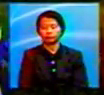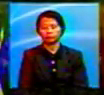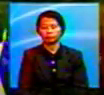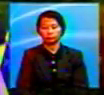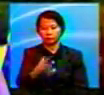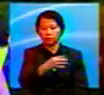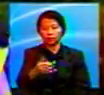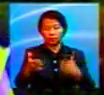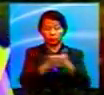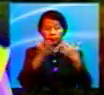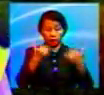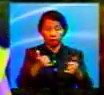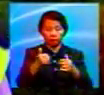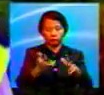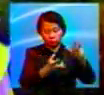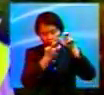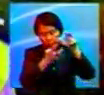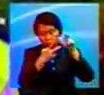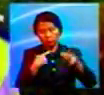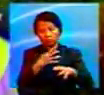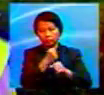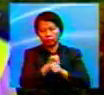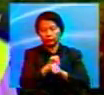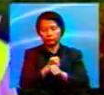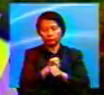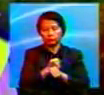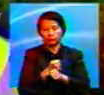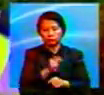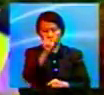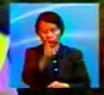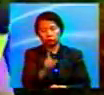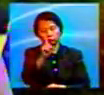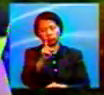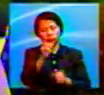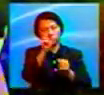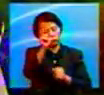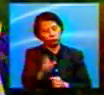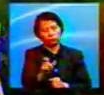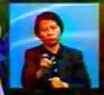Dan sehingga ini maklumat yang kita terima ataupun hasil siasatan kami, seorang daripada